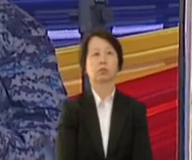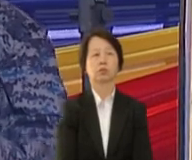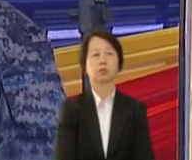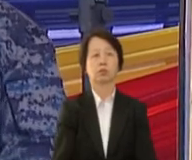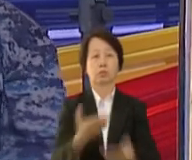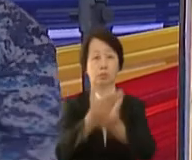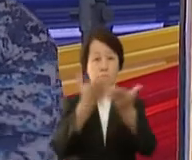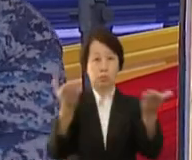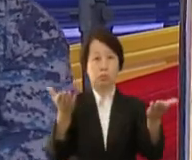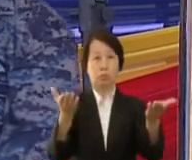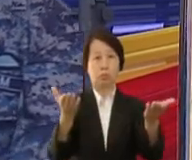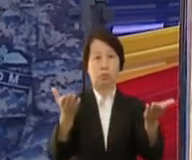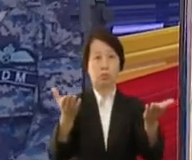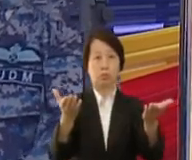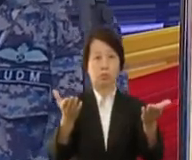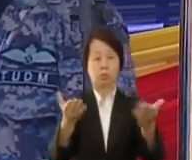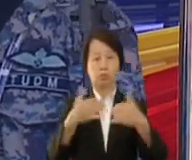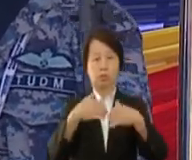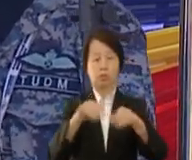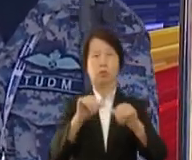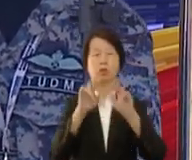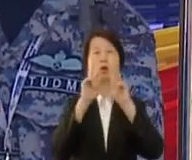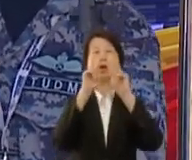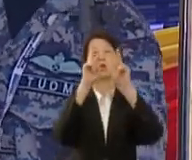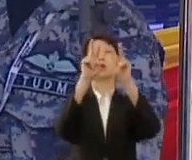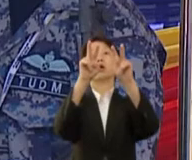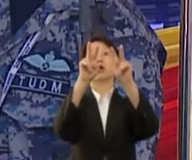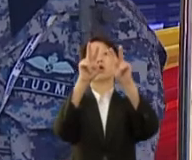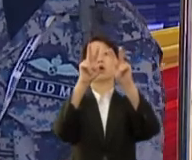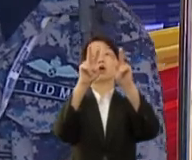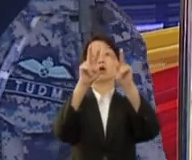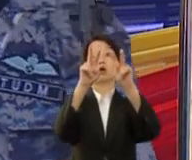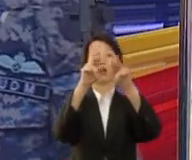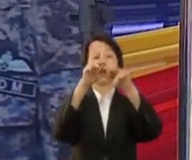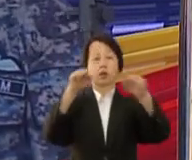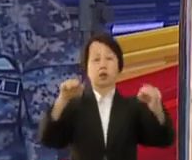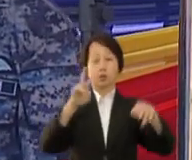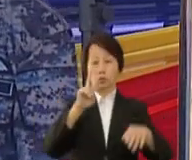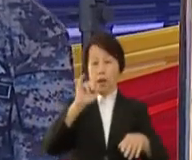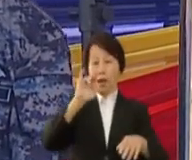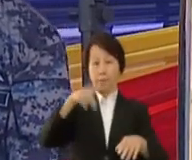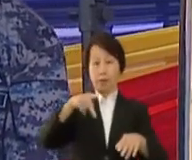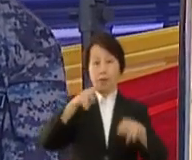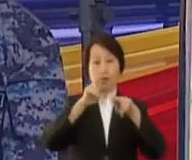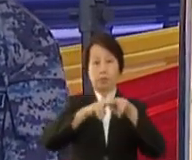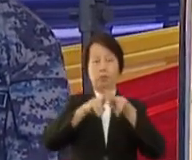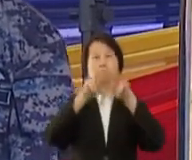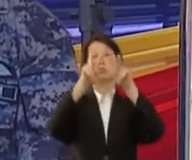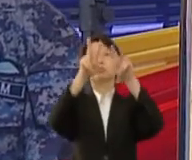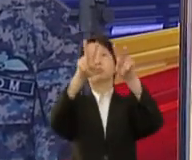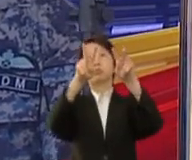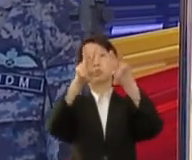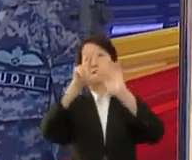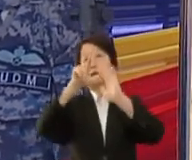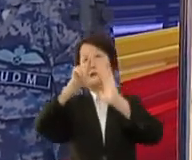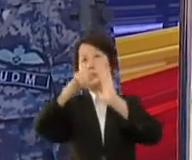Hadirin sekalian, teruskan memandang ke hadapan pentas kenamaan kerana sebentar